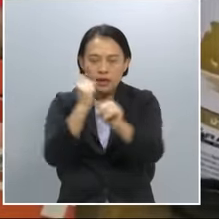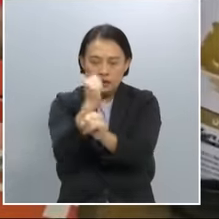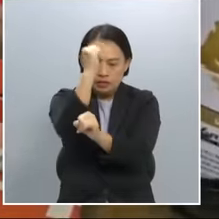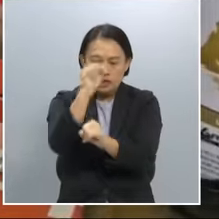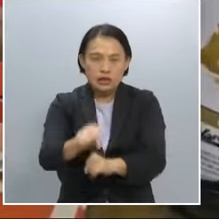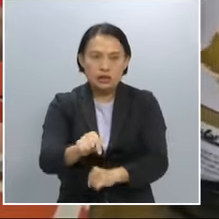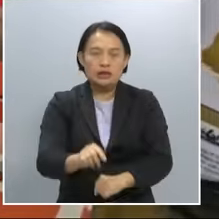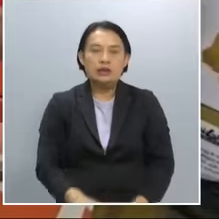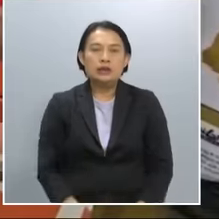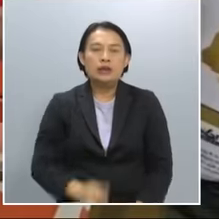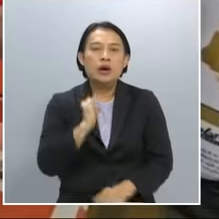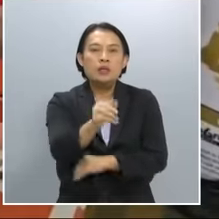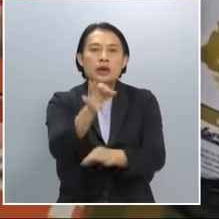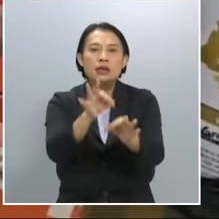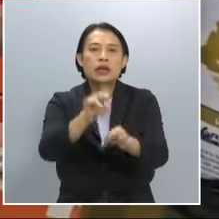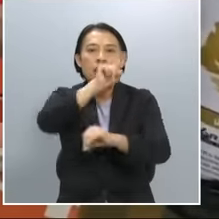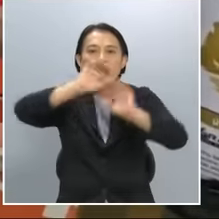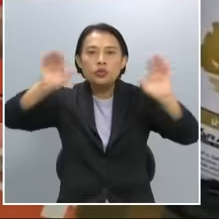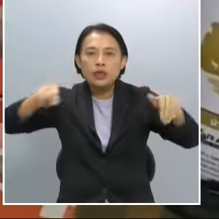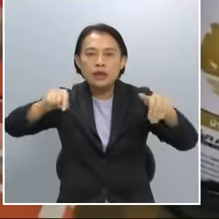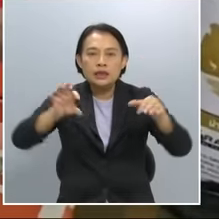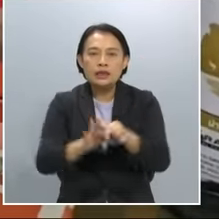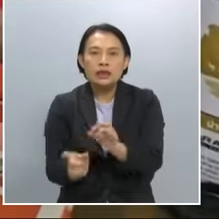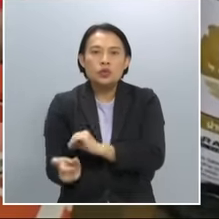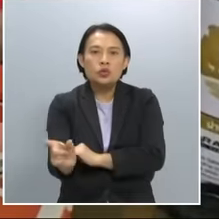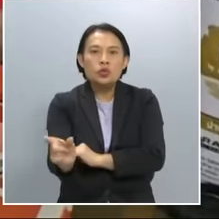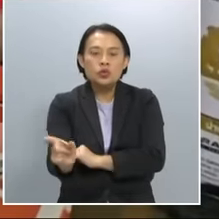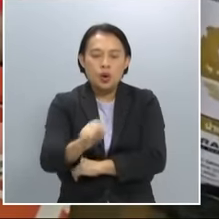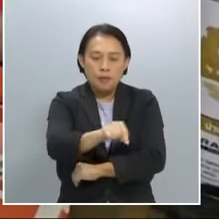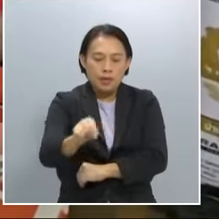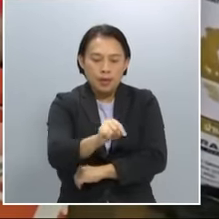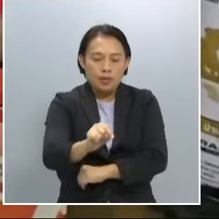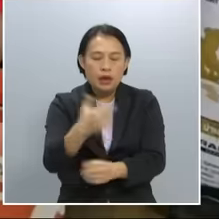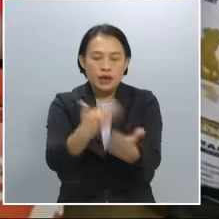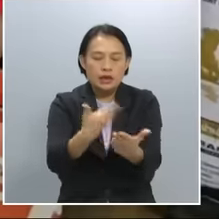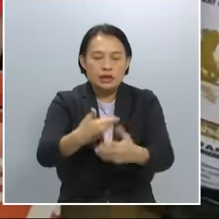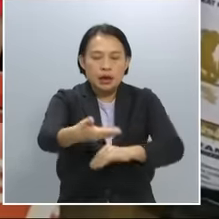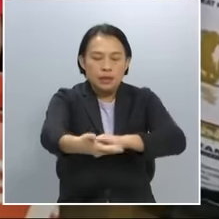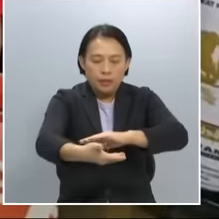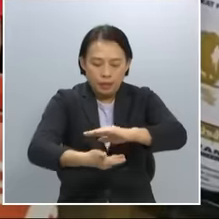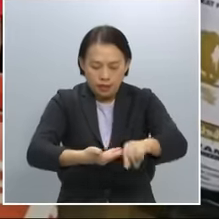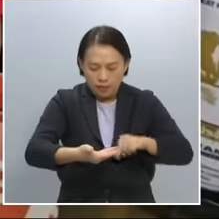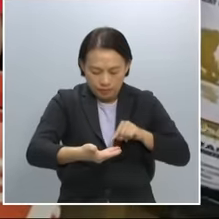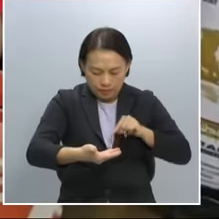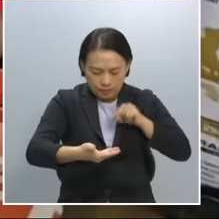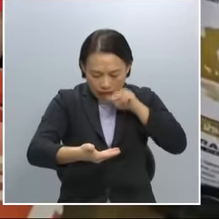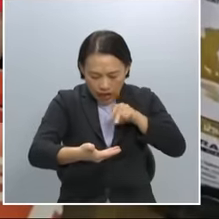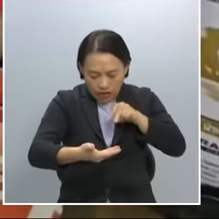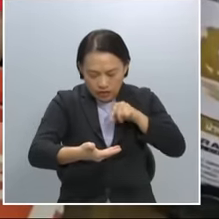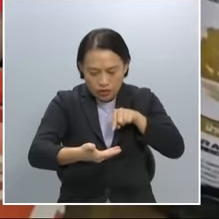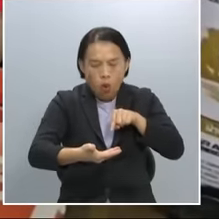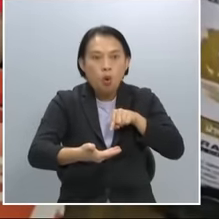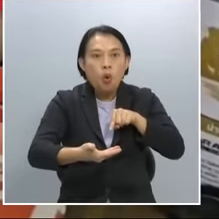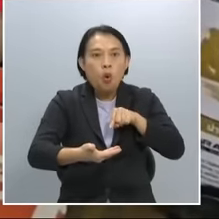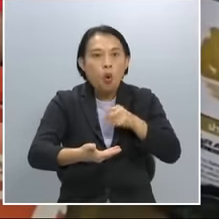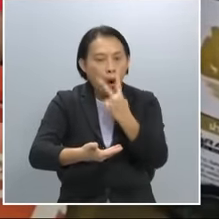ทยคนก็ไม่เยอะเท่าไหร่ก็ไปยืนกดพอเงินออกมามองเห็นเงินแล้วน้ำตาไหลดีใ